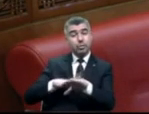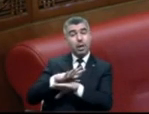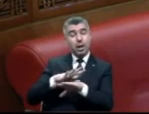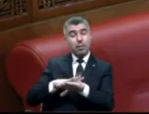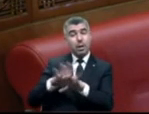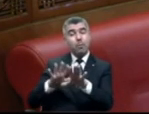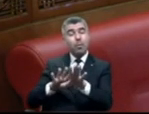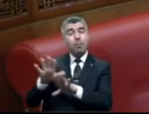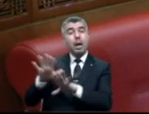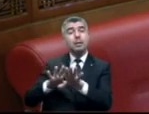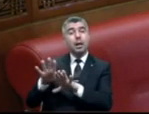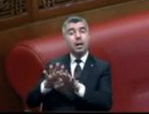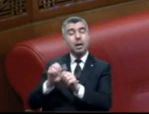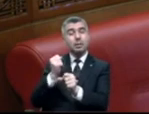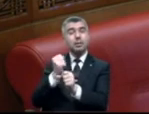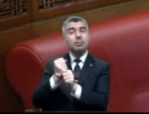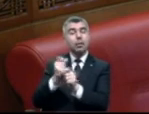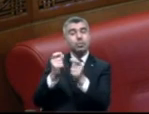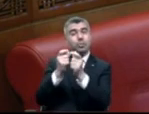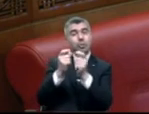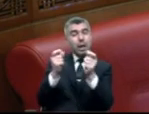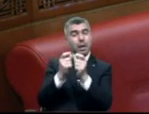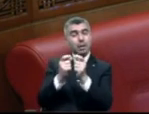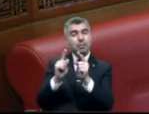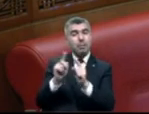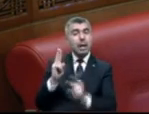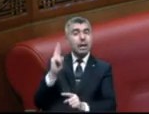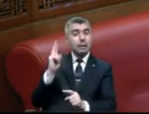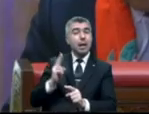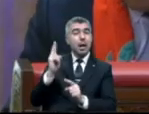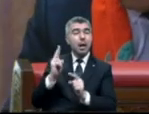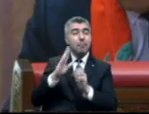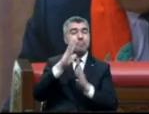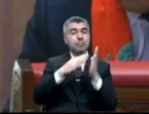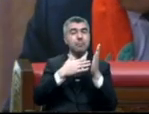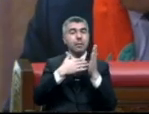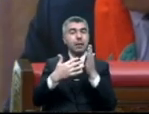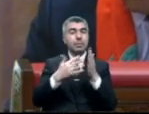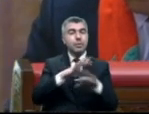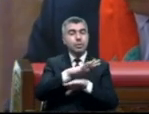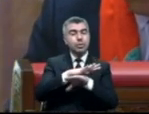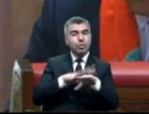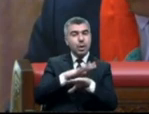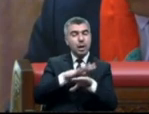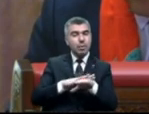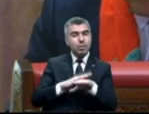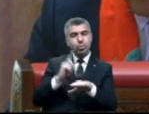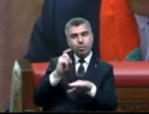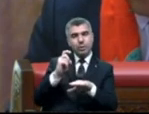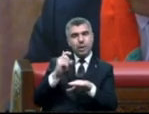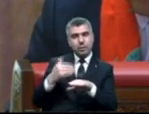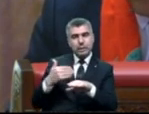المبادرات ديال التشغيل والتكوين والمقاولة، حيث سيتم إطلاق برامج مع كل الجهات انطلاقا من الأشهر القليلة